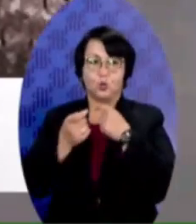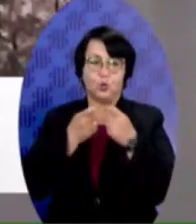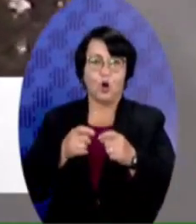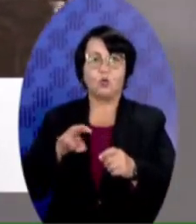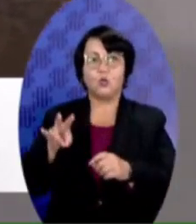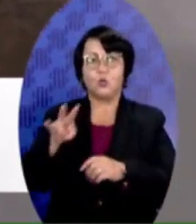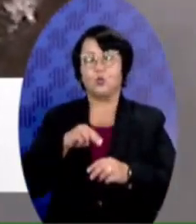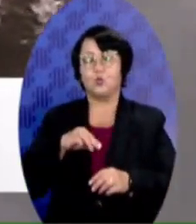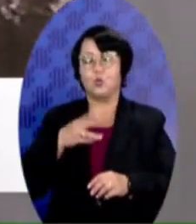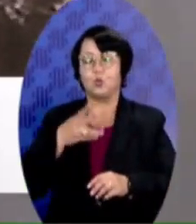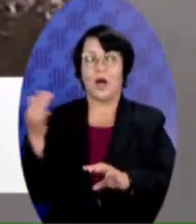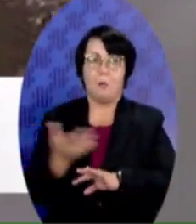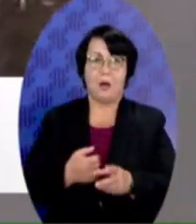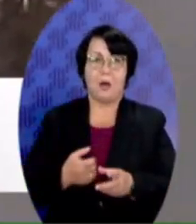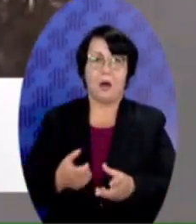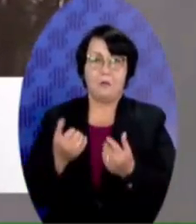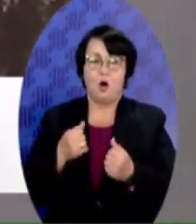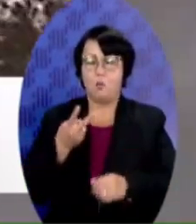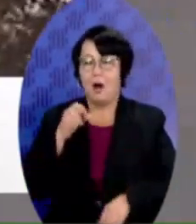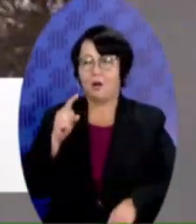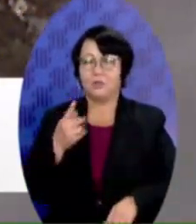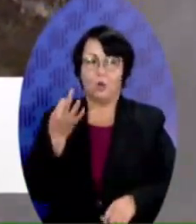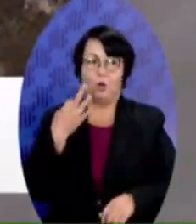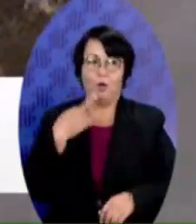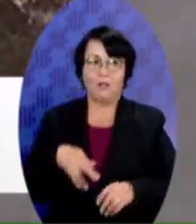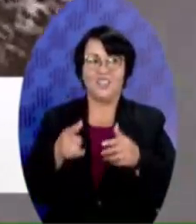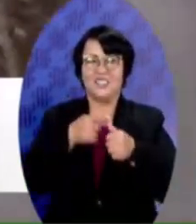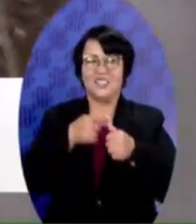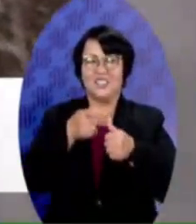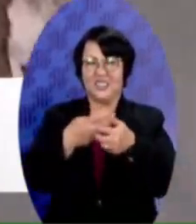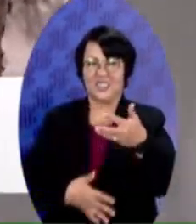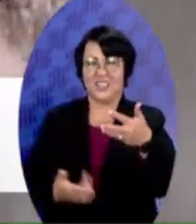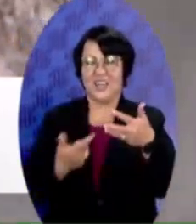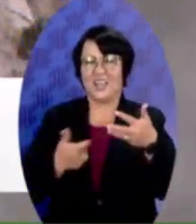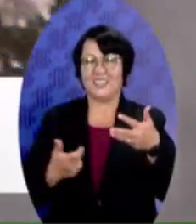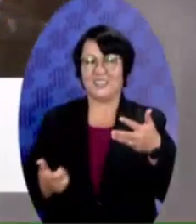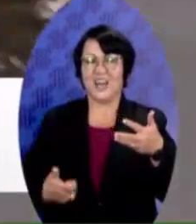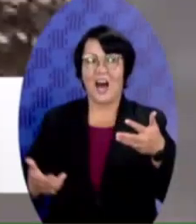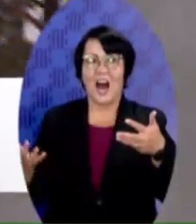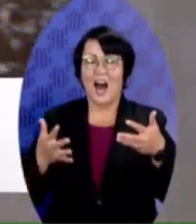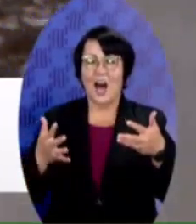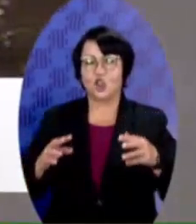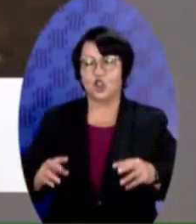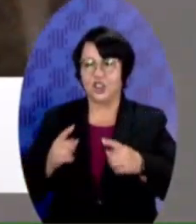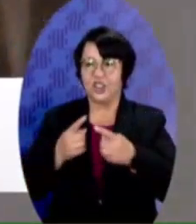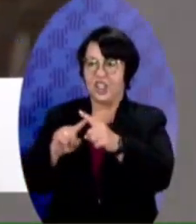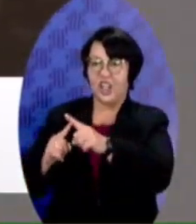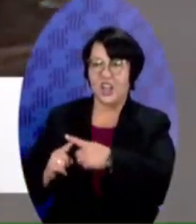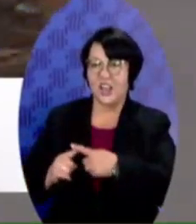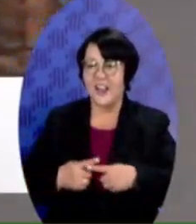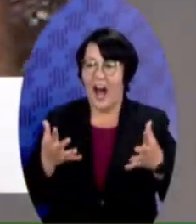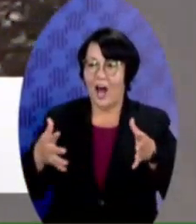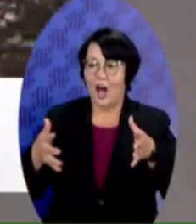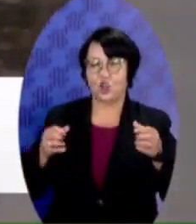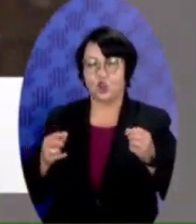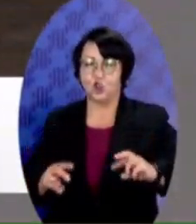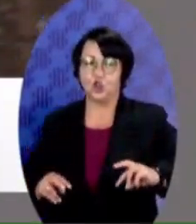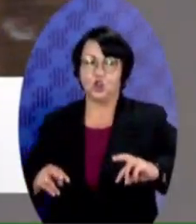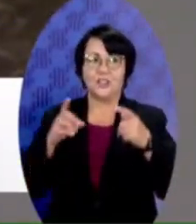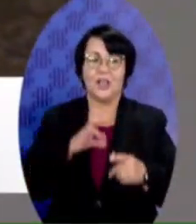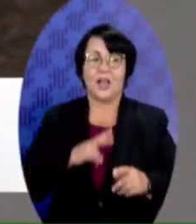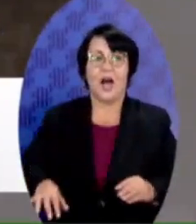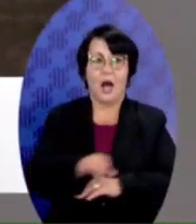бол 2015 онд уг чагсаалтаас хасч хилийн загийг өөрчлөлт тогтоосон байжээ. Үүнийг мөн онд цуцалж Сэлэнг аймгийн Мандал сумын иргэдийн